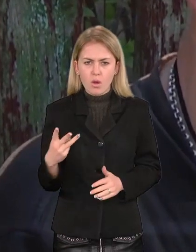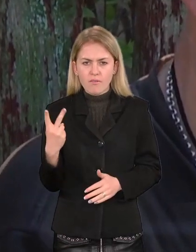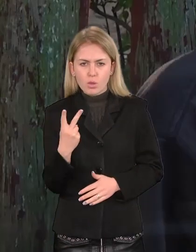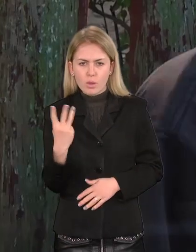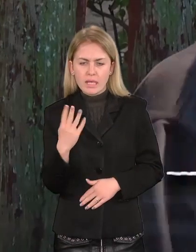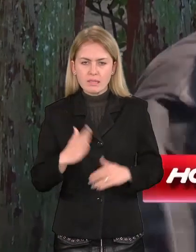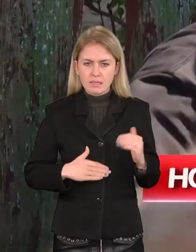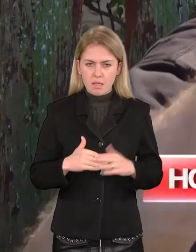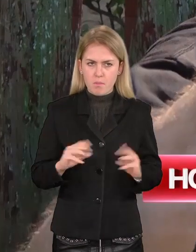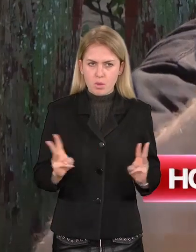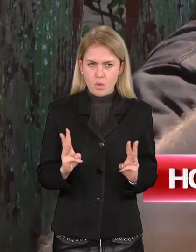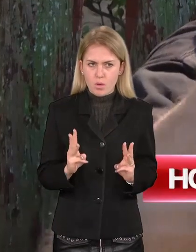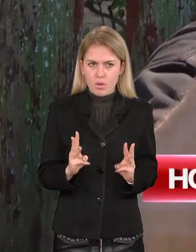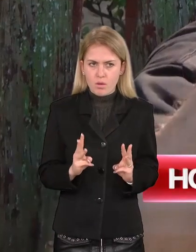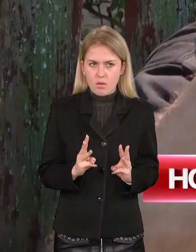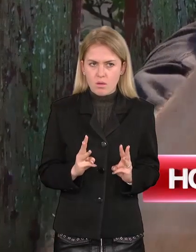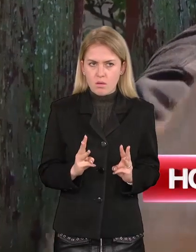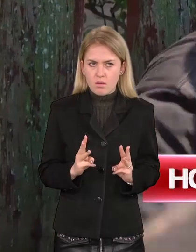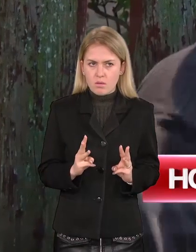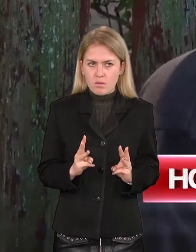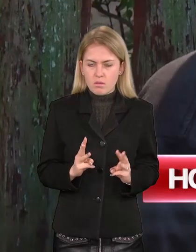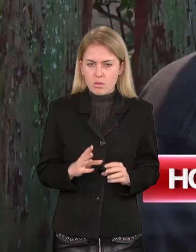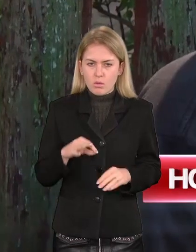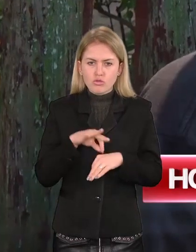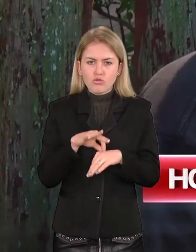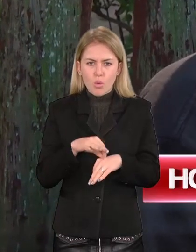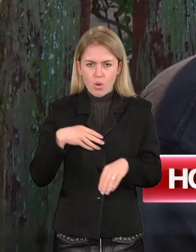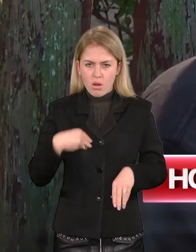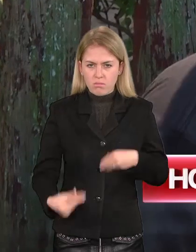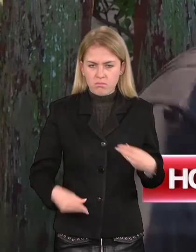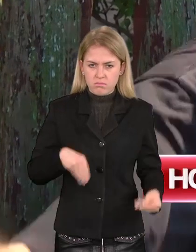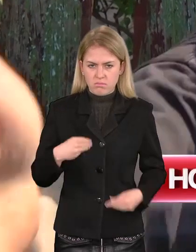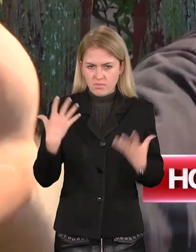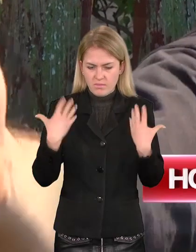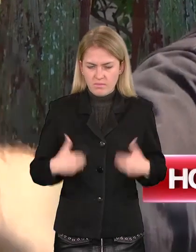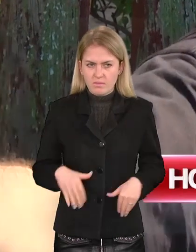2-3 степені. Шкура, все, вона в його відпала, полезла кусками. Кусками.